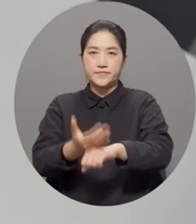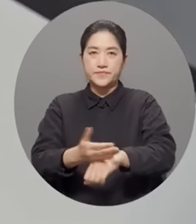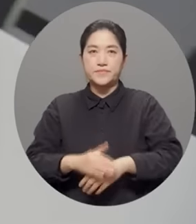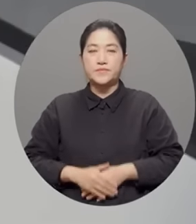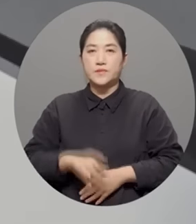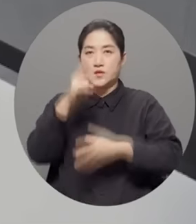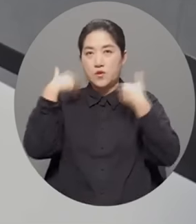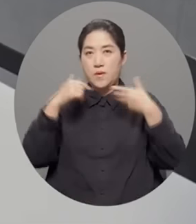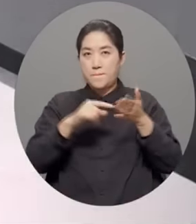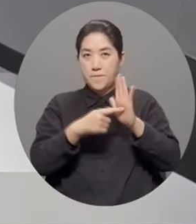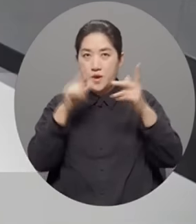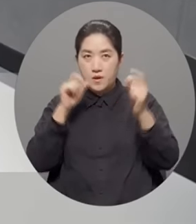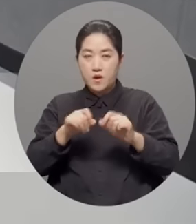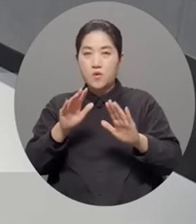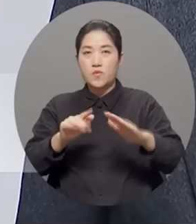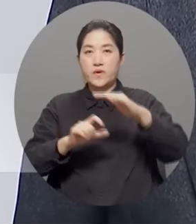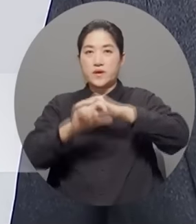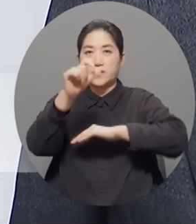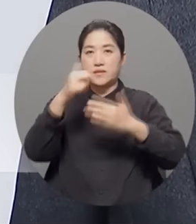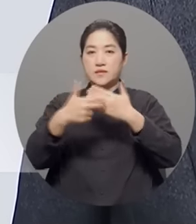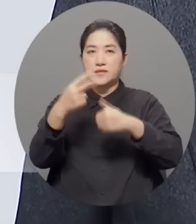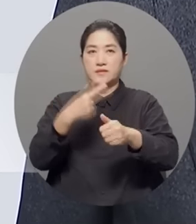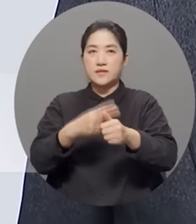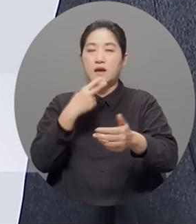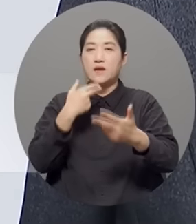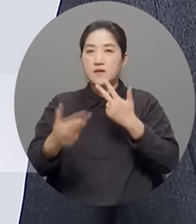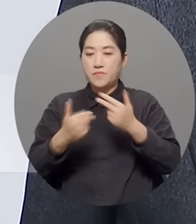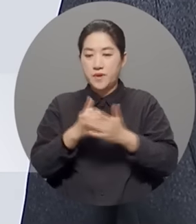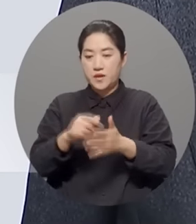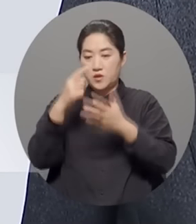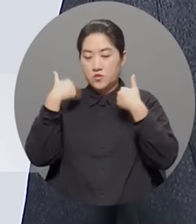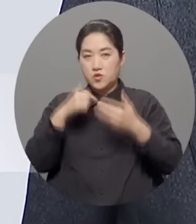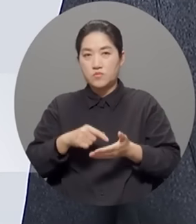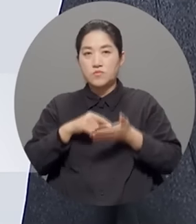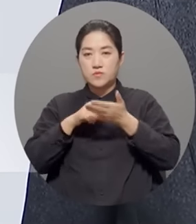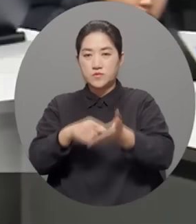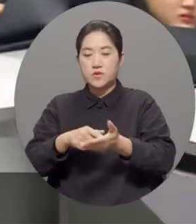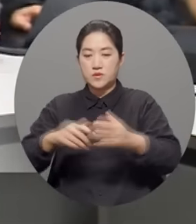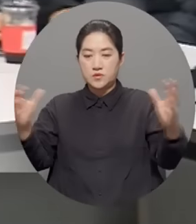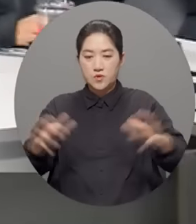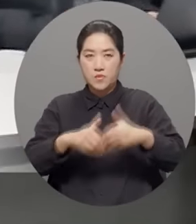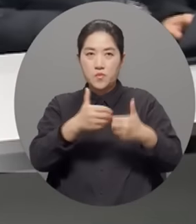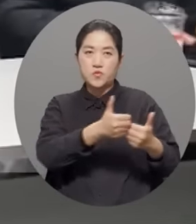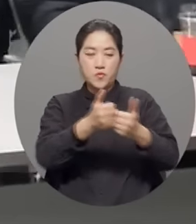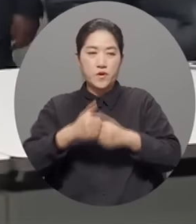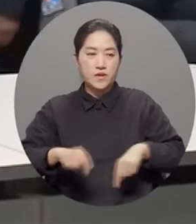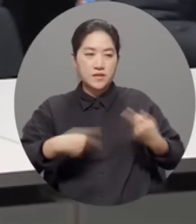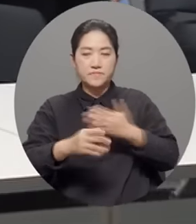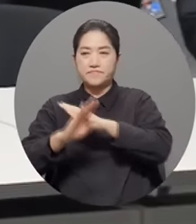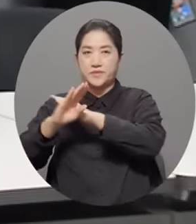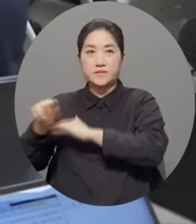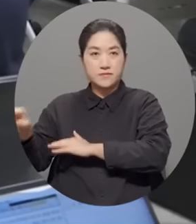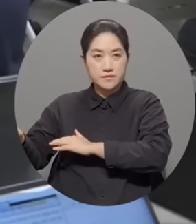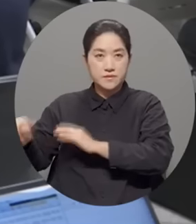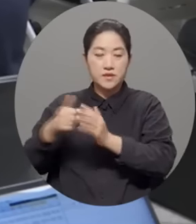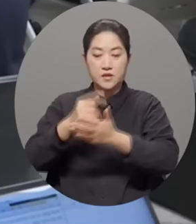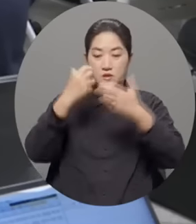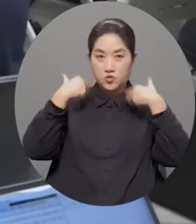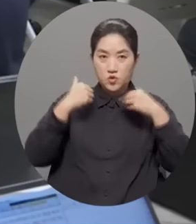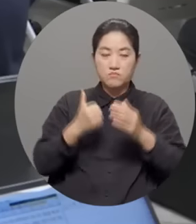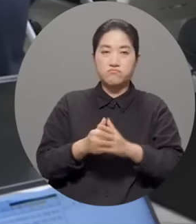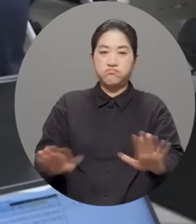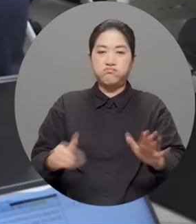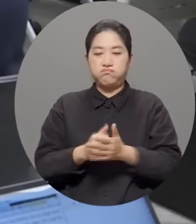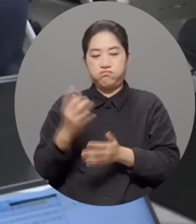정부 발표가 임박한 오늘 오전 의사협회는 정부가 제안하고 소집한 모든 회의에 불참했습니다. 정부의